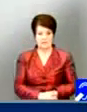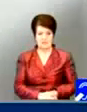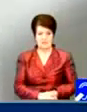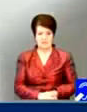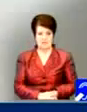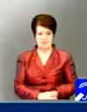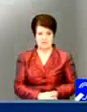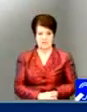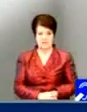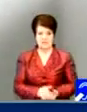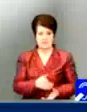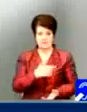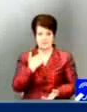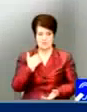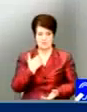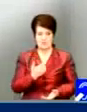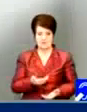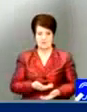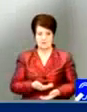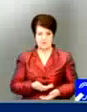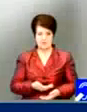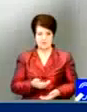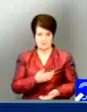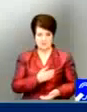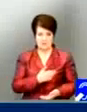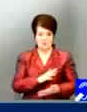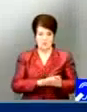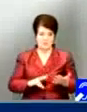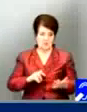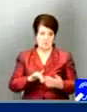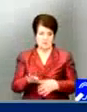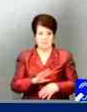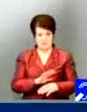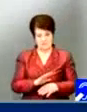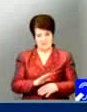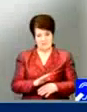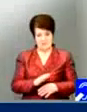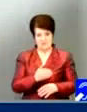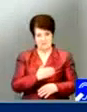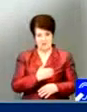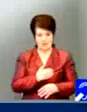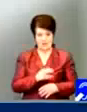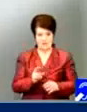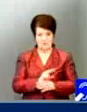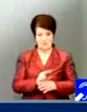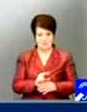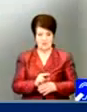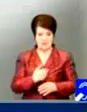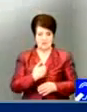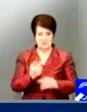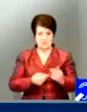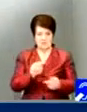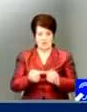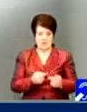Nu vreau să sfârșească viața mea aici. Eu vreau să merg mai departe. Vreau să învăț mai departe noi generații